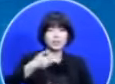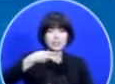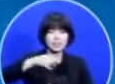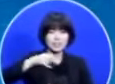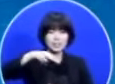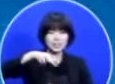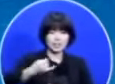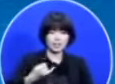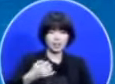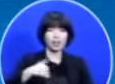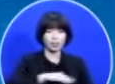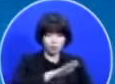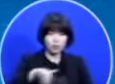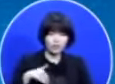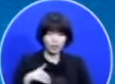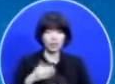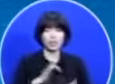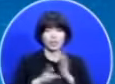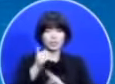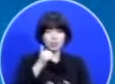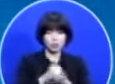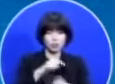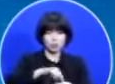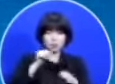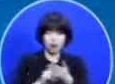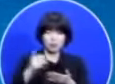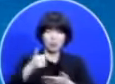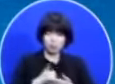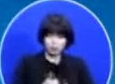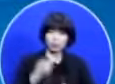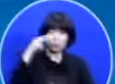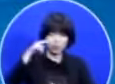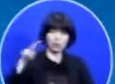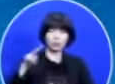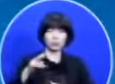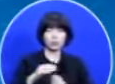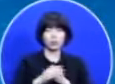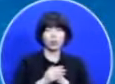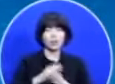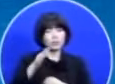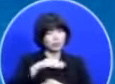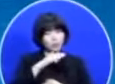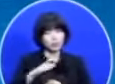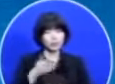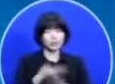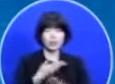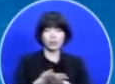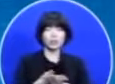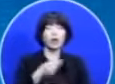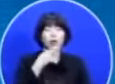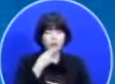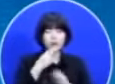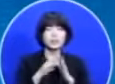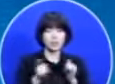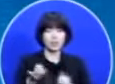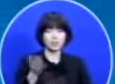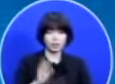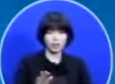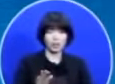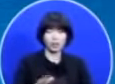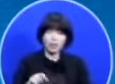바라보고 예수님을 마음에 모시고 사는 것에 있어서 다를 바가 전혀 없는 사람이 돼도 그는 아주 특별한 사람이었기